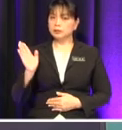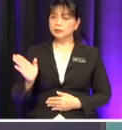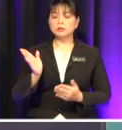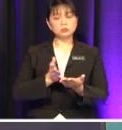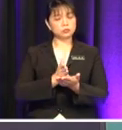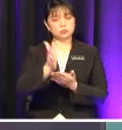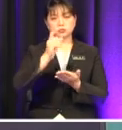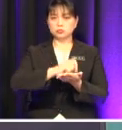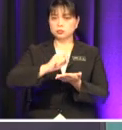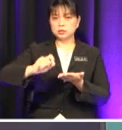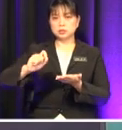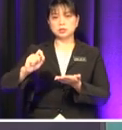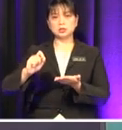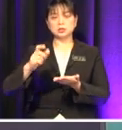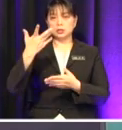kemudian